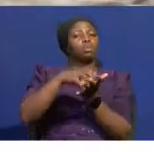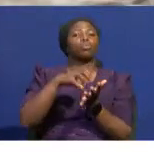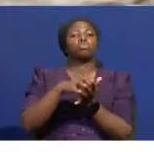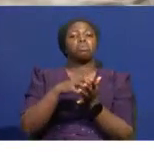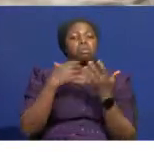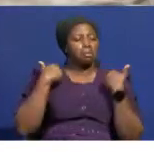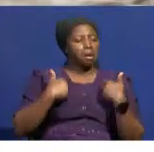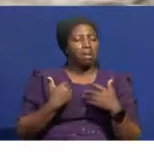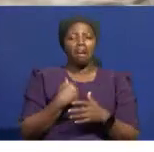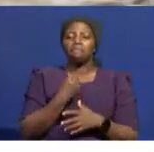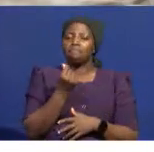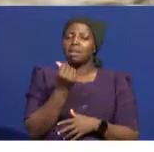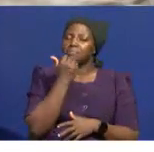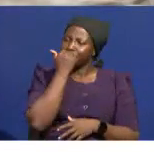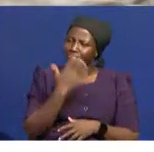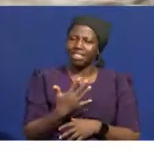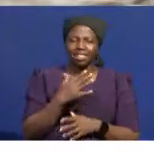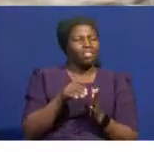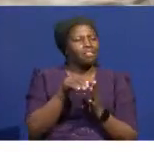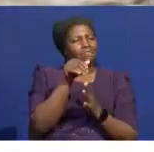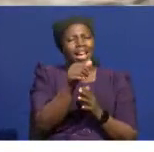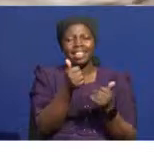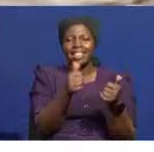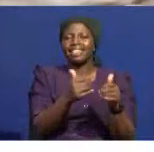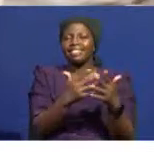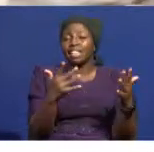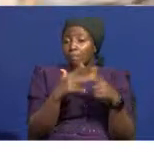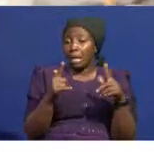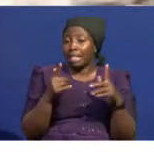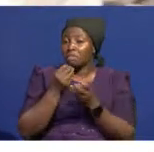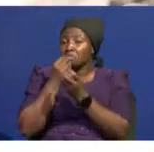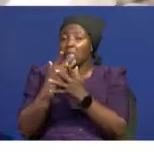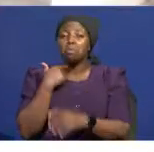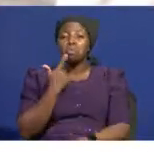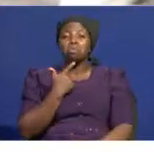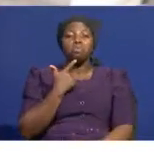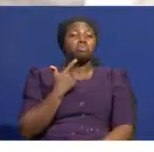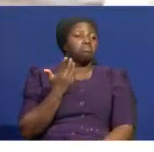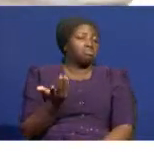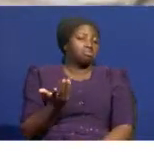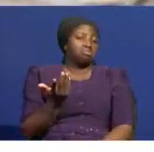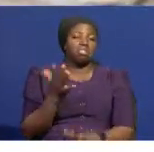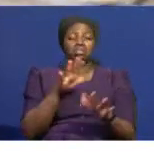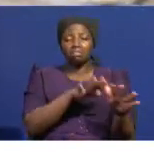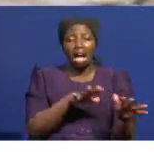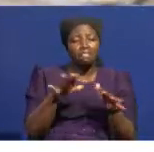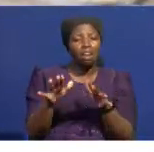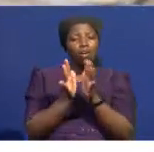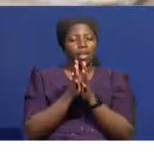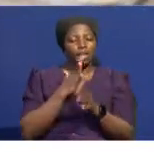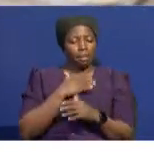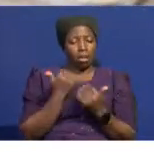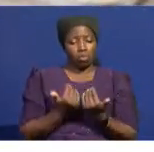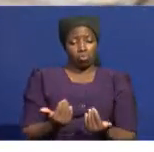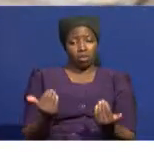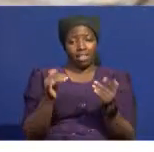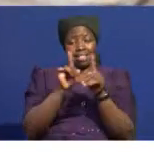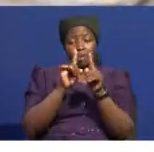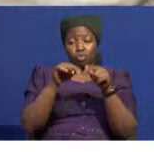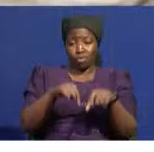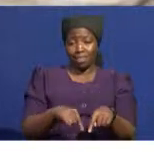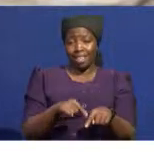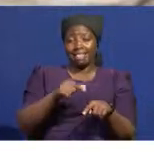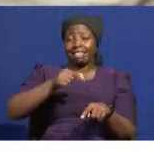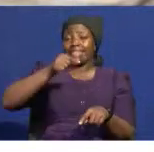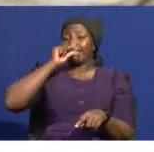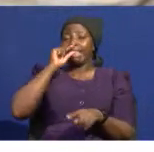sukari, hata ya kununua nini, lakini nitaambia nani kwa hapa. Sitahangaika tena watoto yangu. Hata leo sijakunywa hata